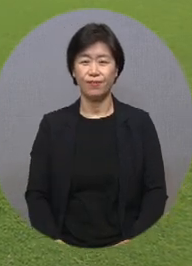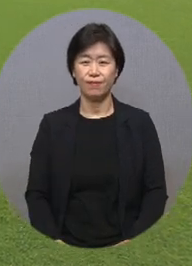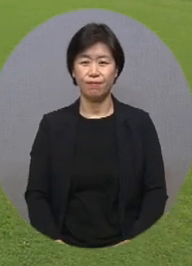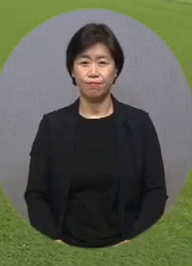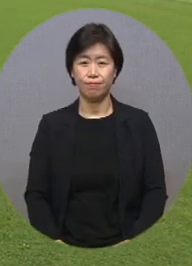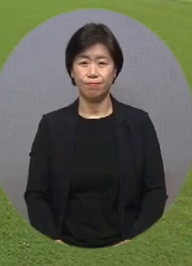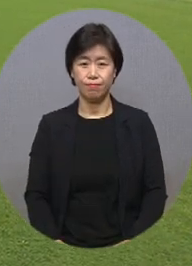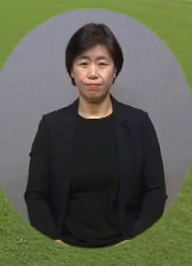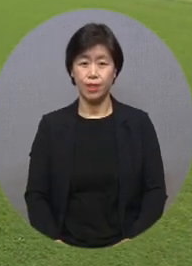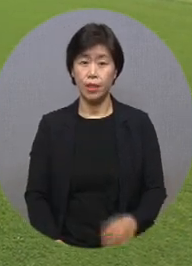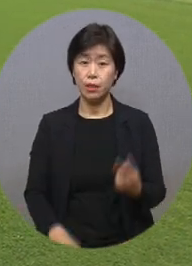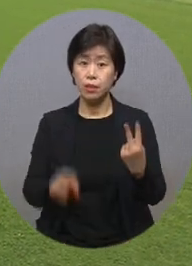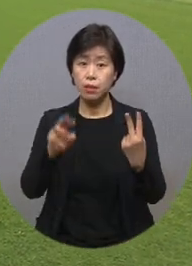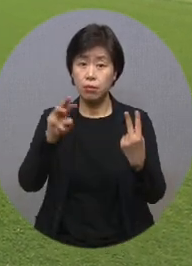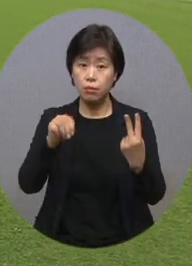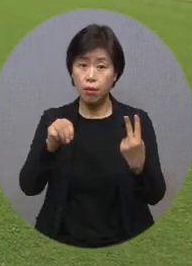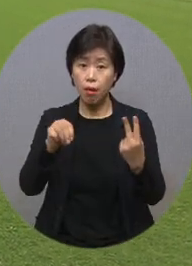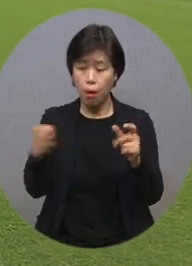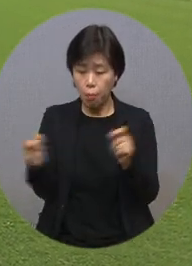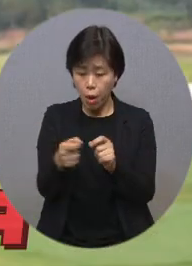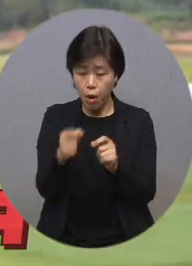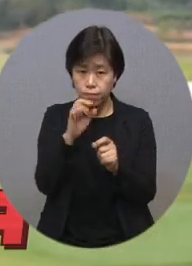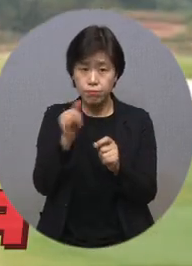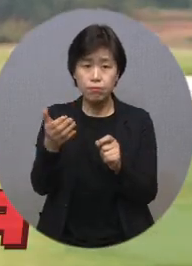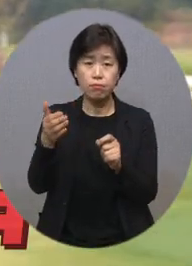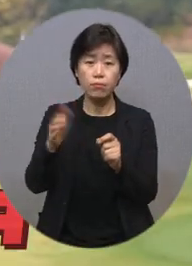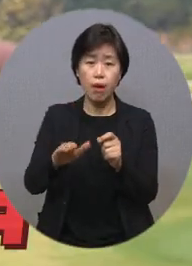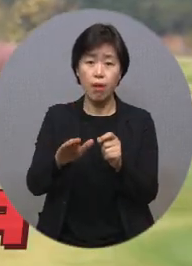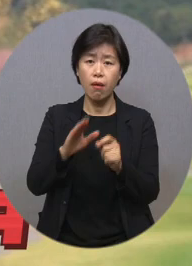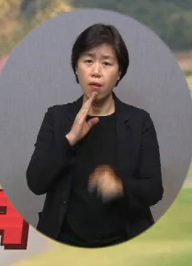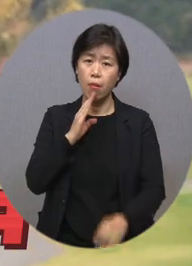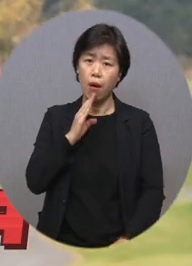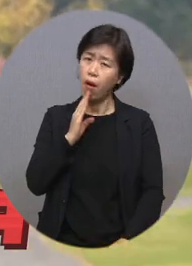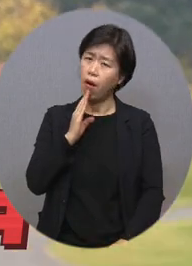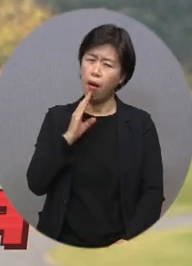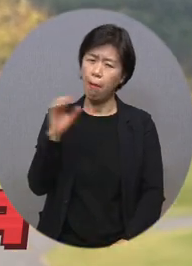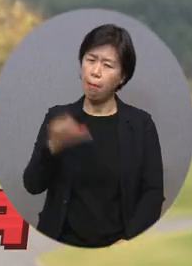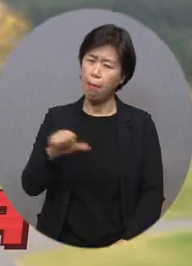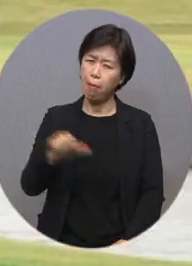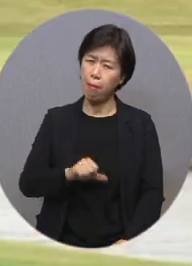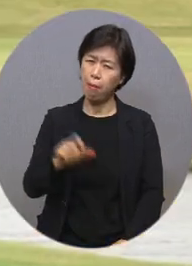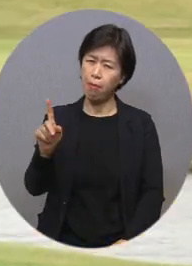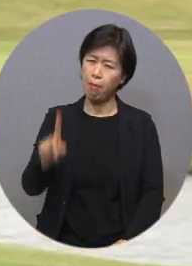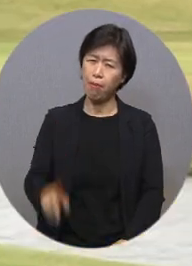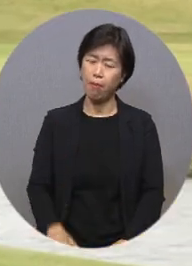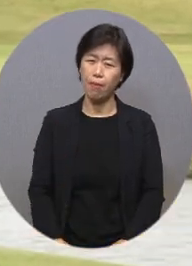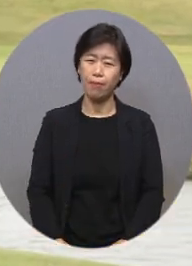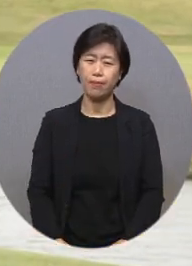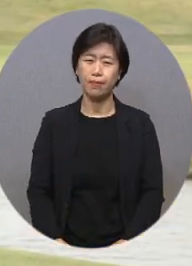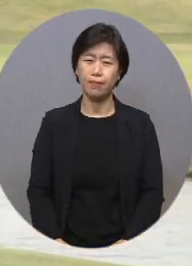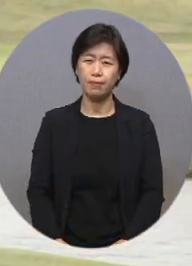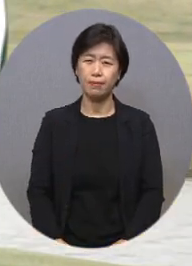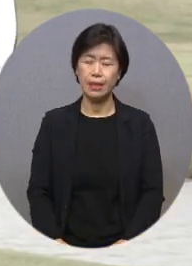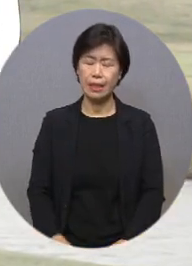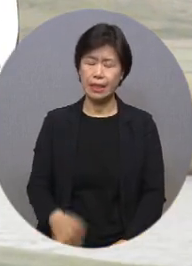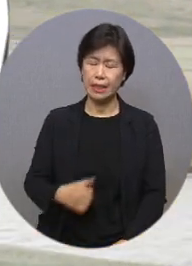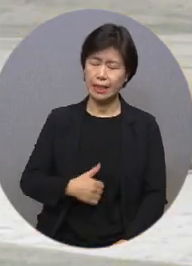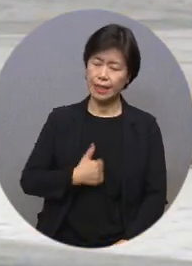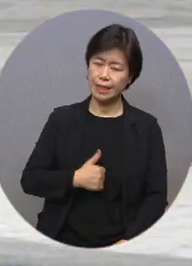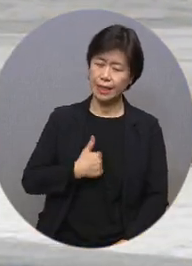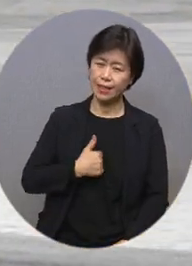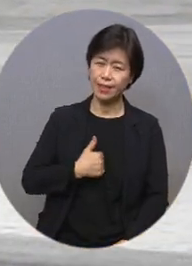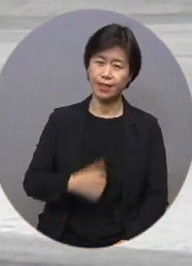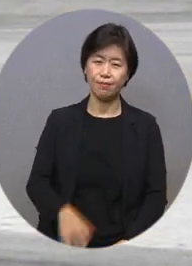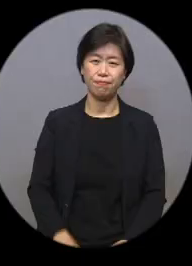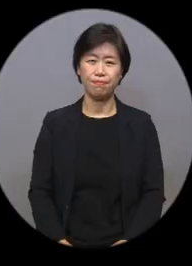아니, 2m를 그러니까 가까이 했는데 쳤다. 진짜 더럽게 못 쳤다, 그치? 네. 와, 진짜 네, 네. 원래 1m를 더 뒤로